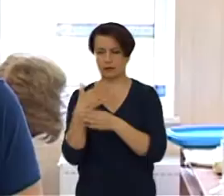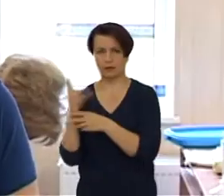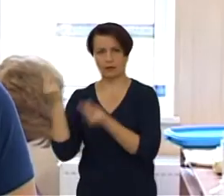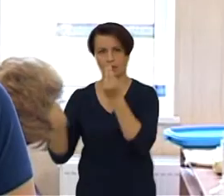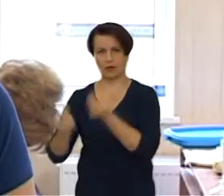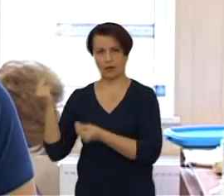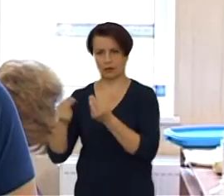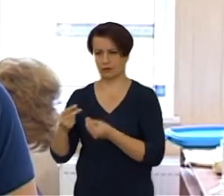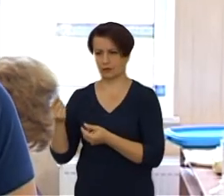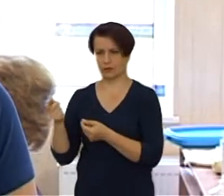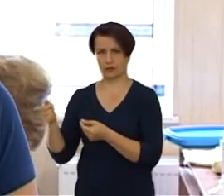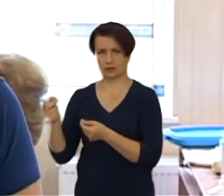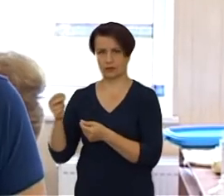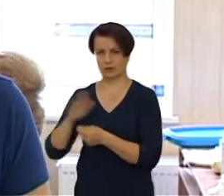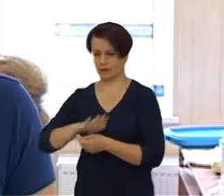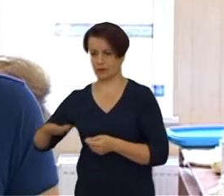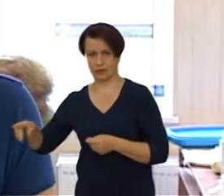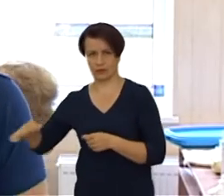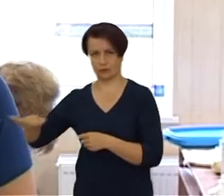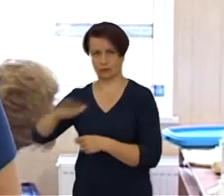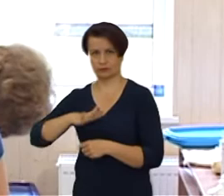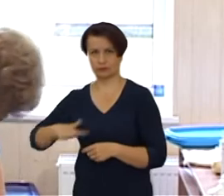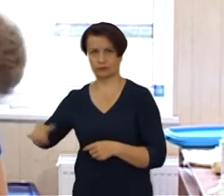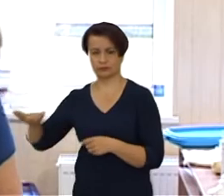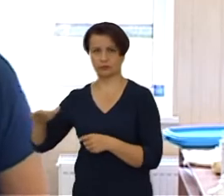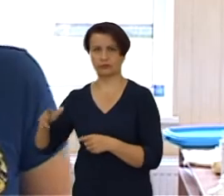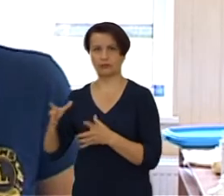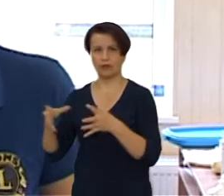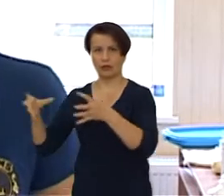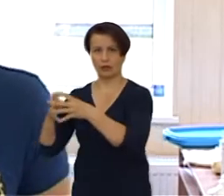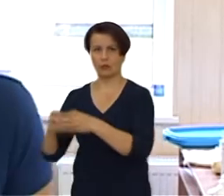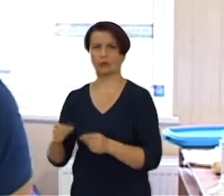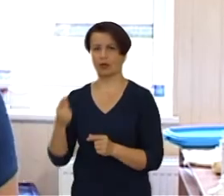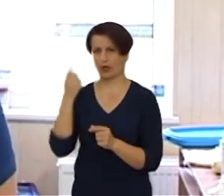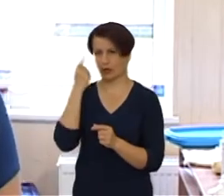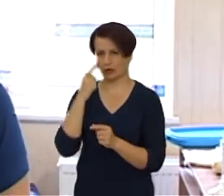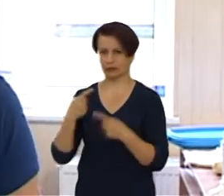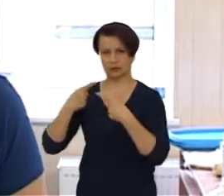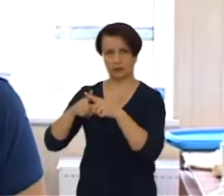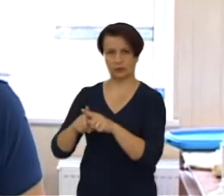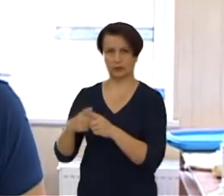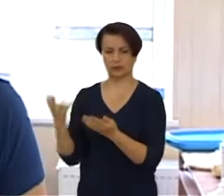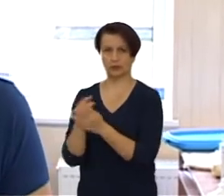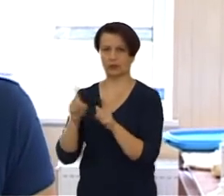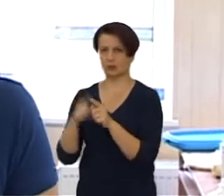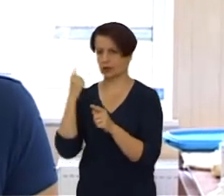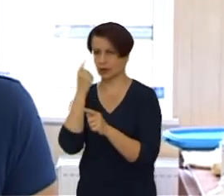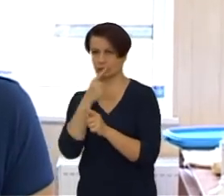pasakos darželio bendruomeniai, oftalmologiniai technikai įsigyti ir vaikučių regėjimo korekcijai